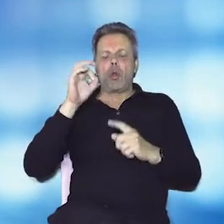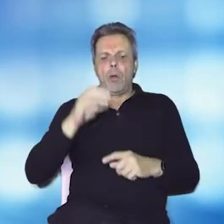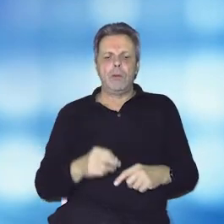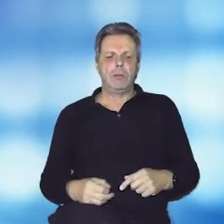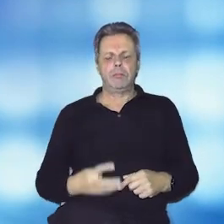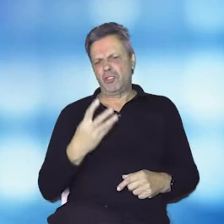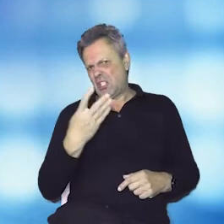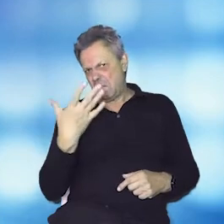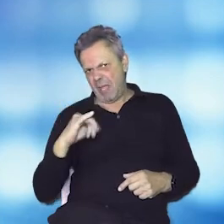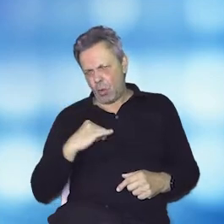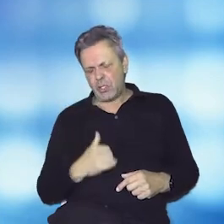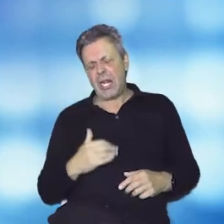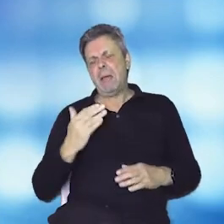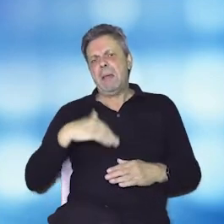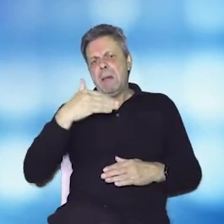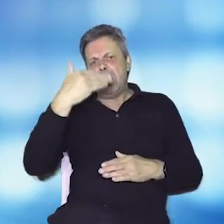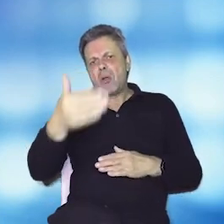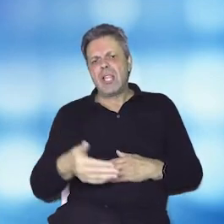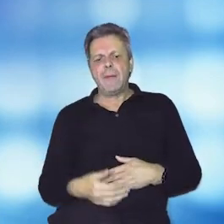Jedno 4-5 godina, zatim sam